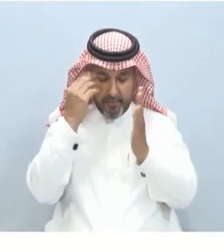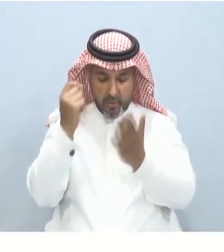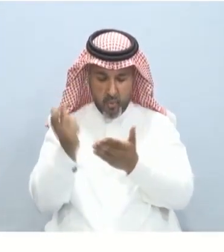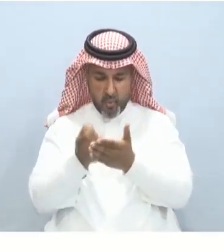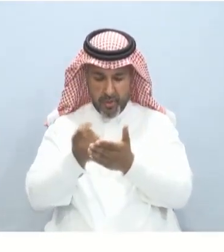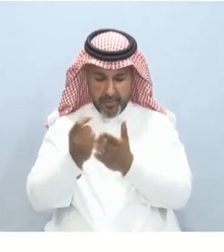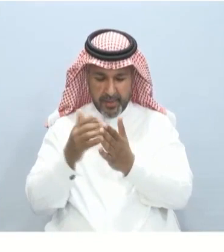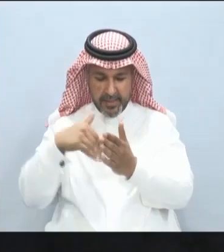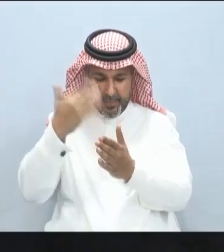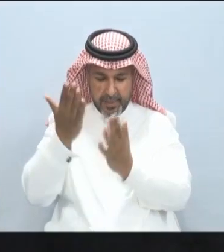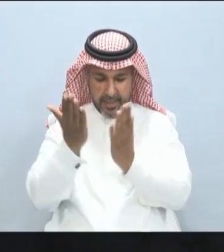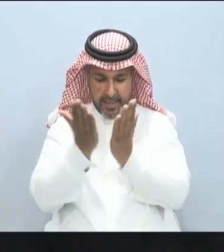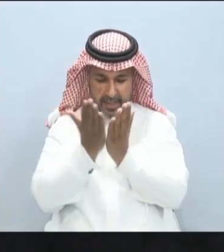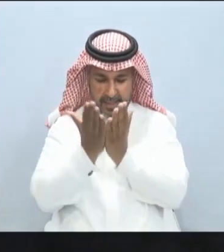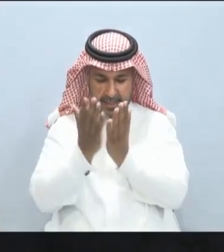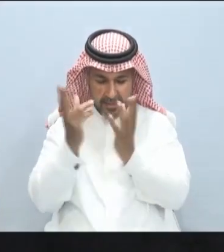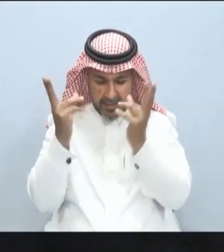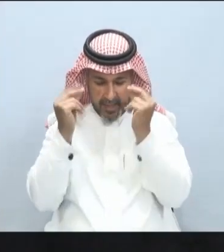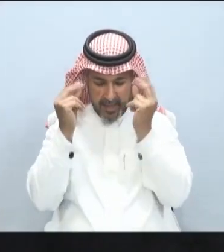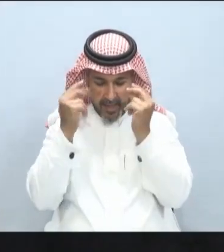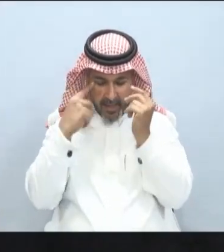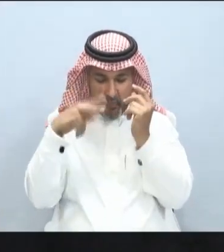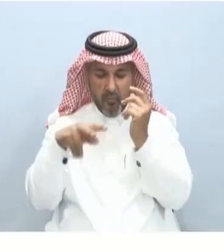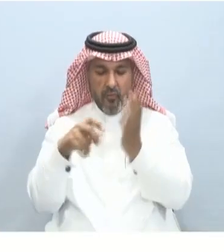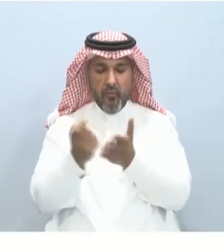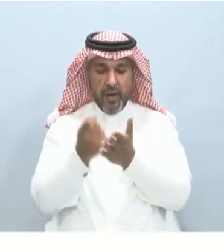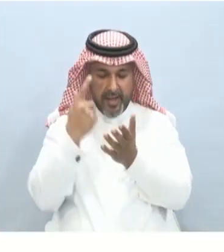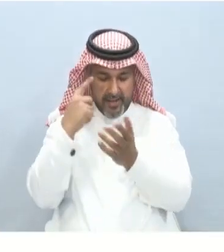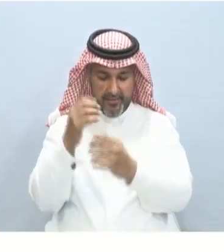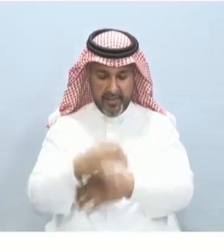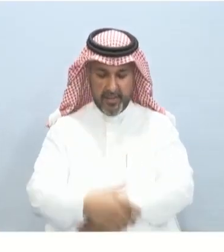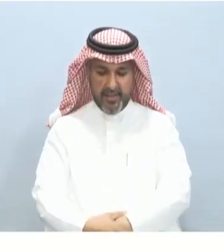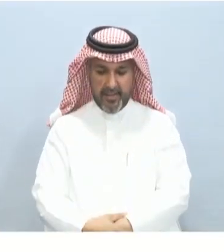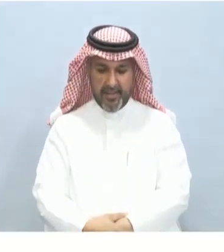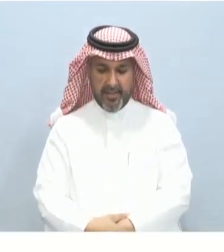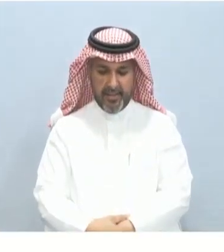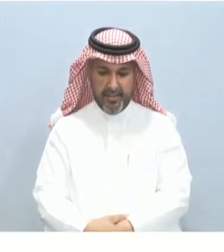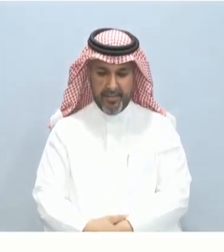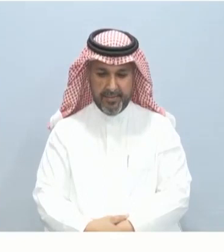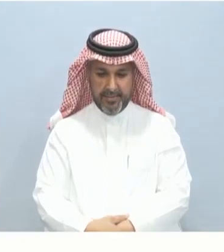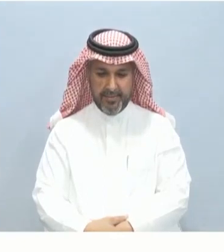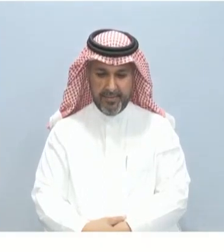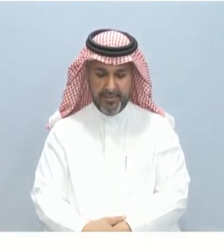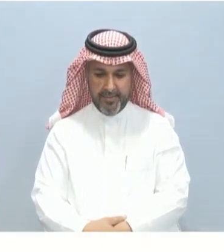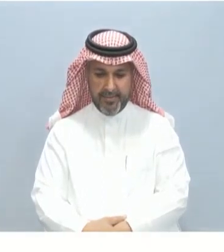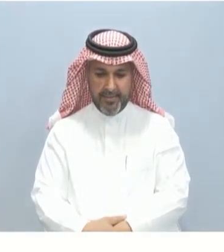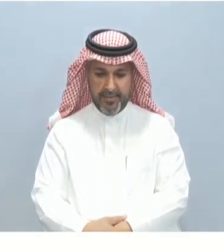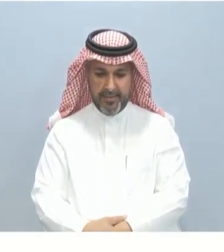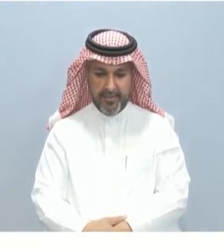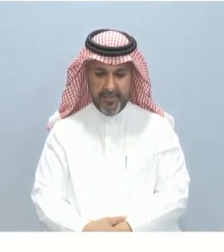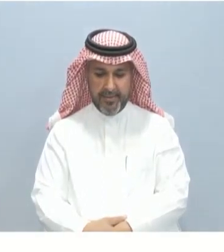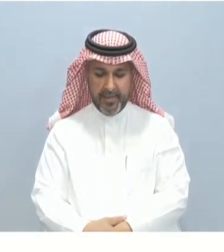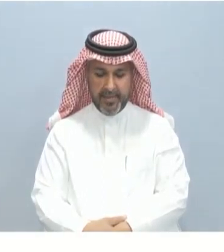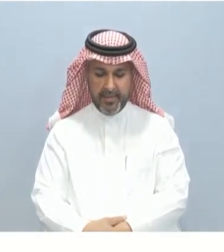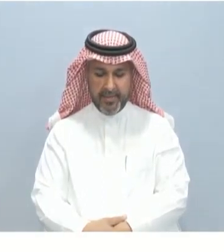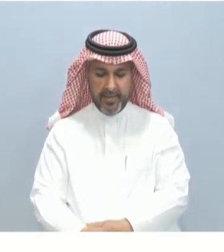ما قمنا بملاحظته في المطويه تحليل ثلاثيه الحدود التي تشكل مربعا كاملا كرموز نستطيع